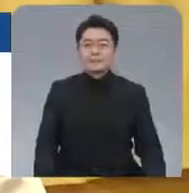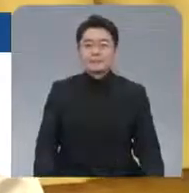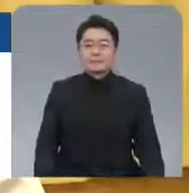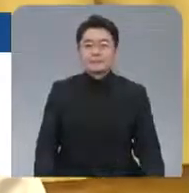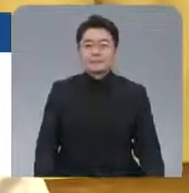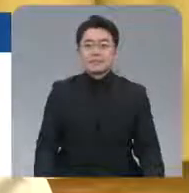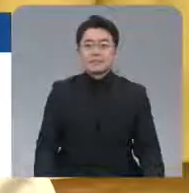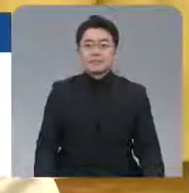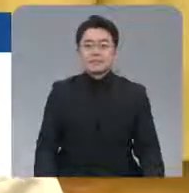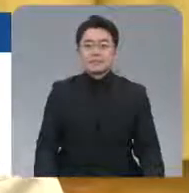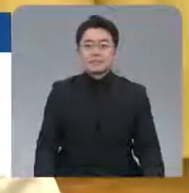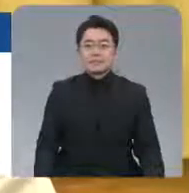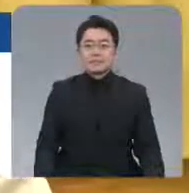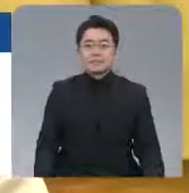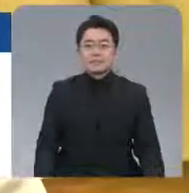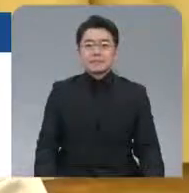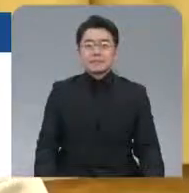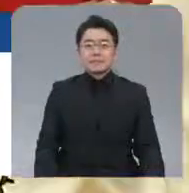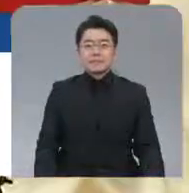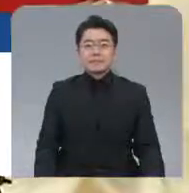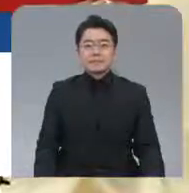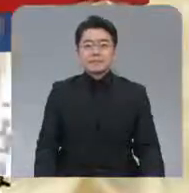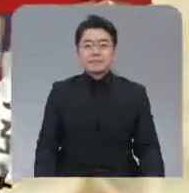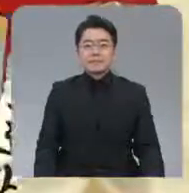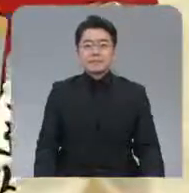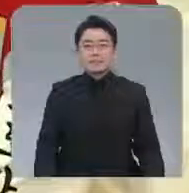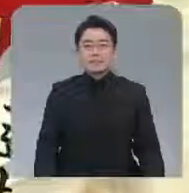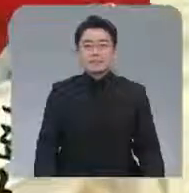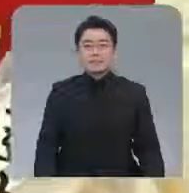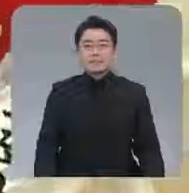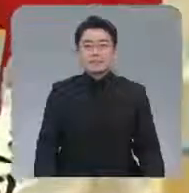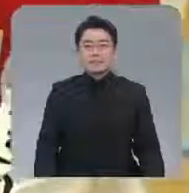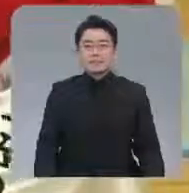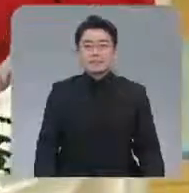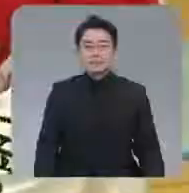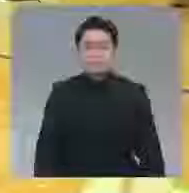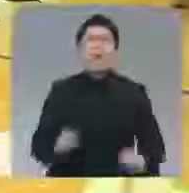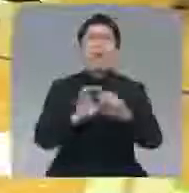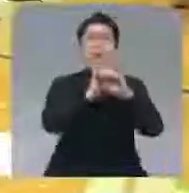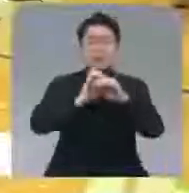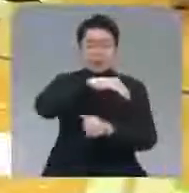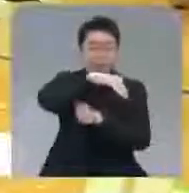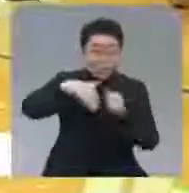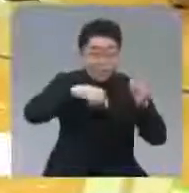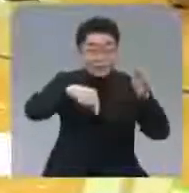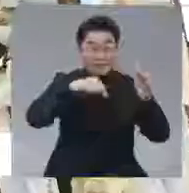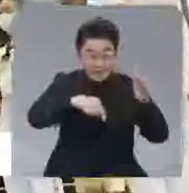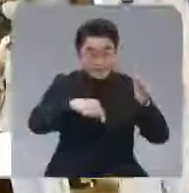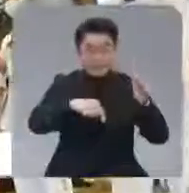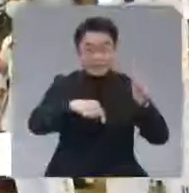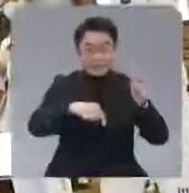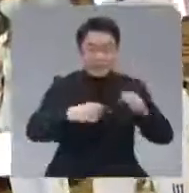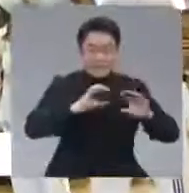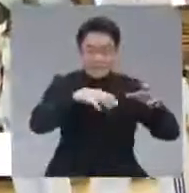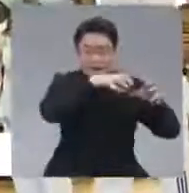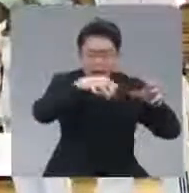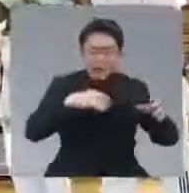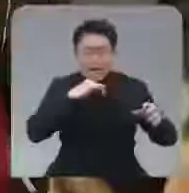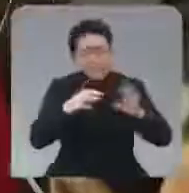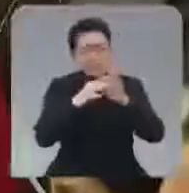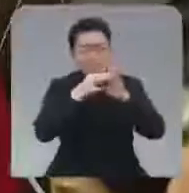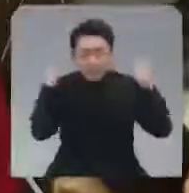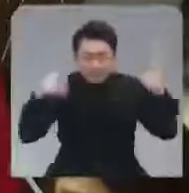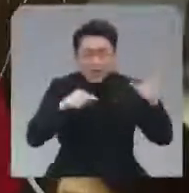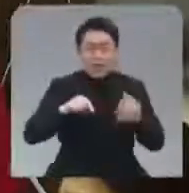sesuatu atau tidak dapat melakukan hal lain mereka saling memotivasi satu sama lain begitu juga taekwondo menunjukkan kekuatan hal yang